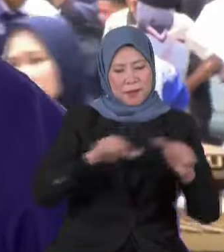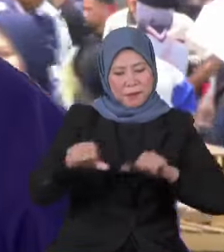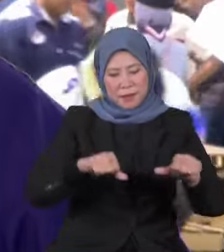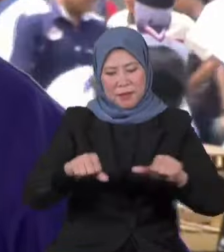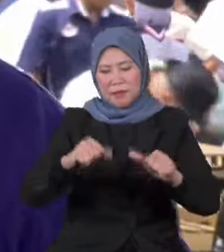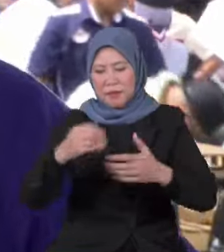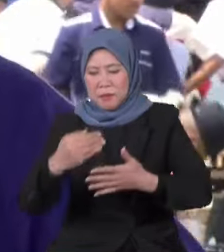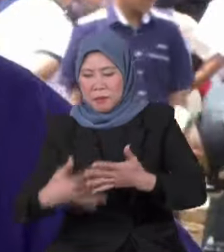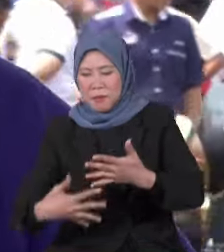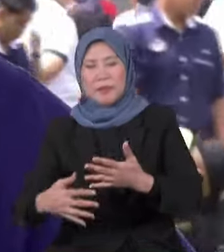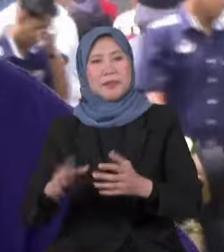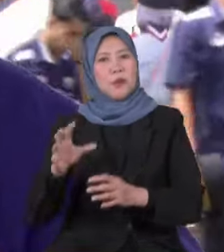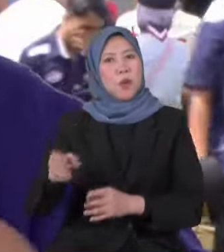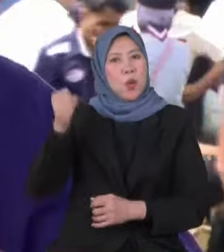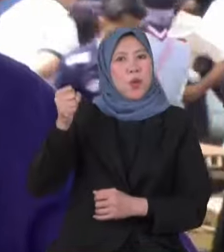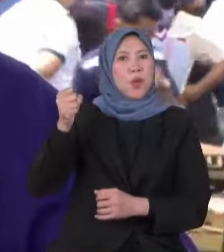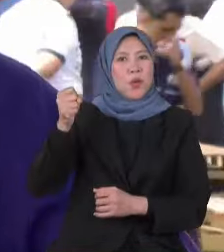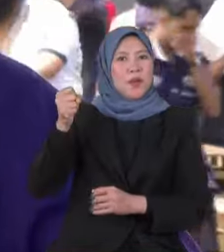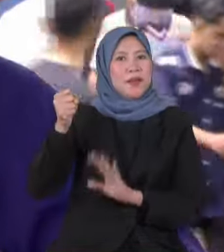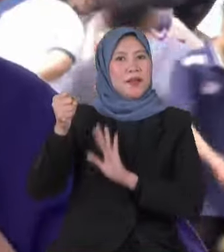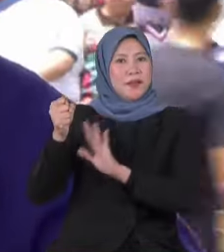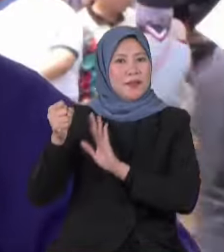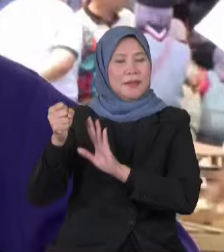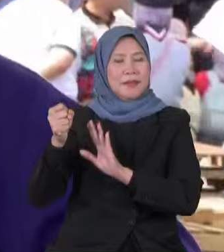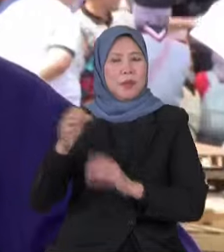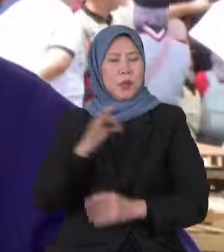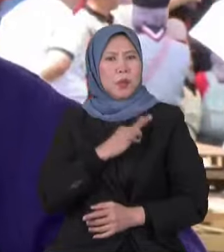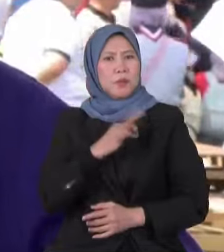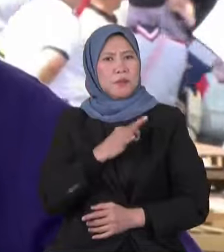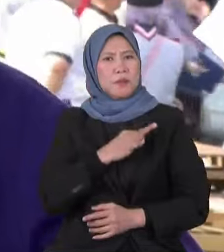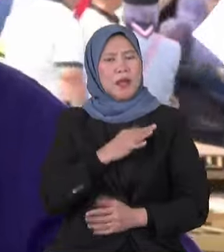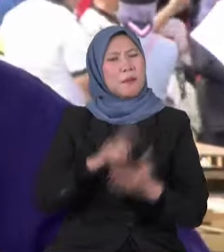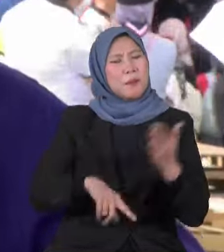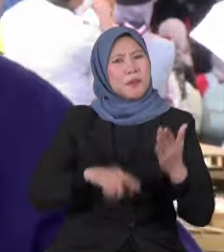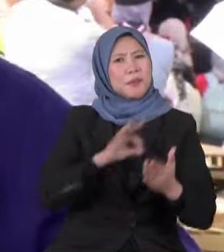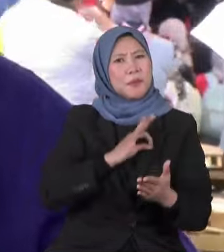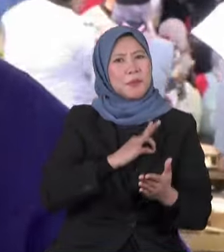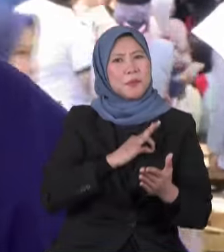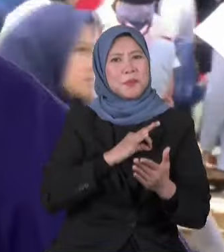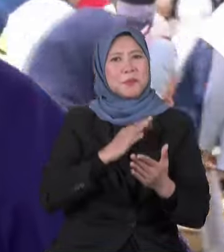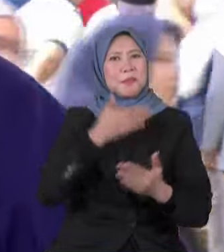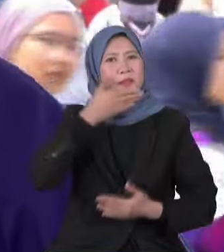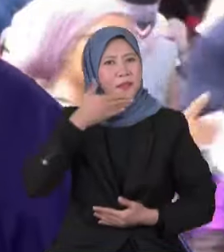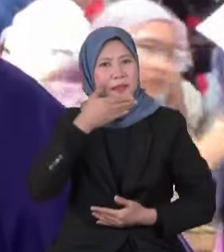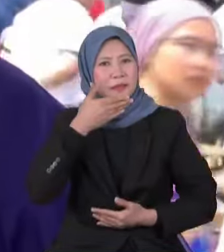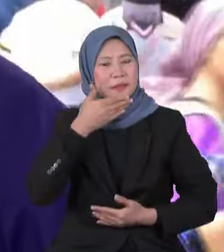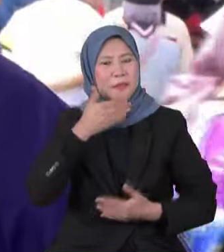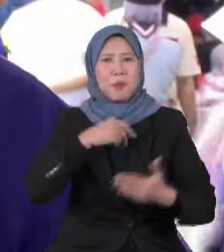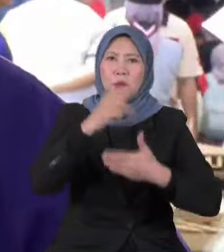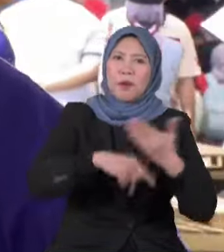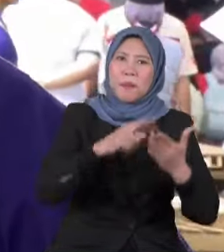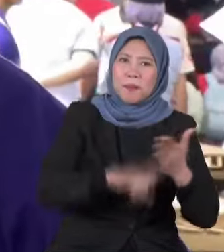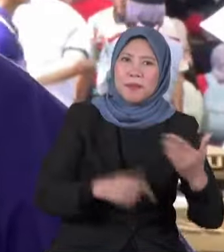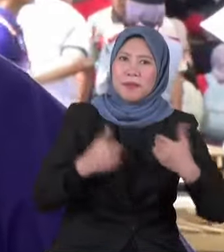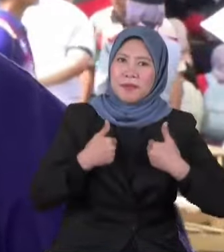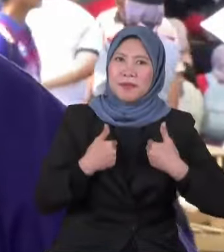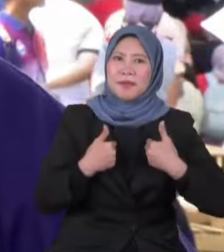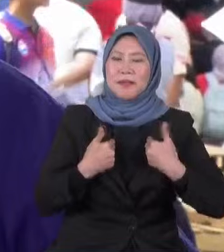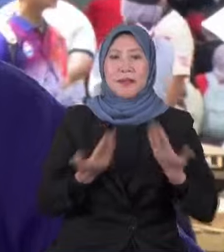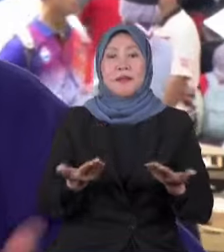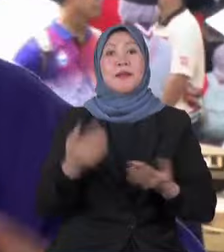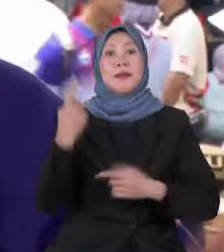simpan sediakan. Simpan dan biar mereka tertanya-tanya nak datang Hari Belia, apa impak nak datang Hari Belia Negara. Sebab Hari Belia Negara